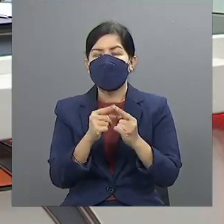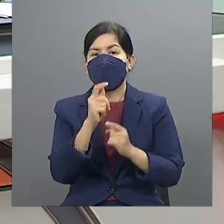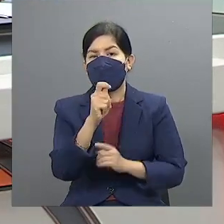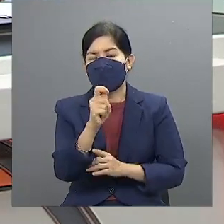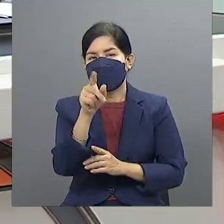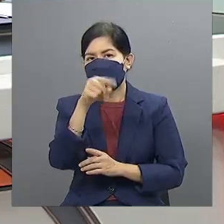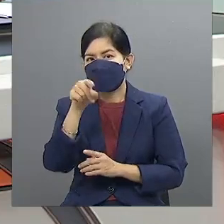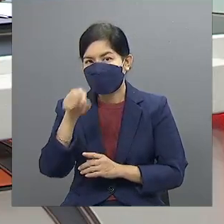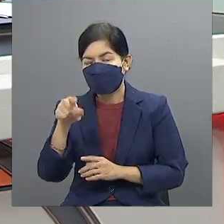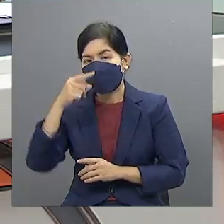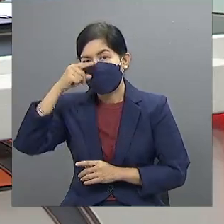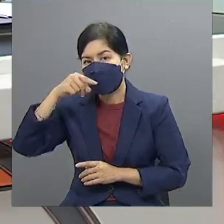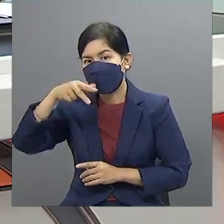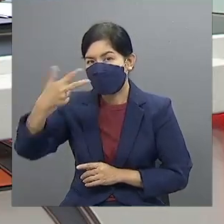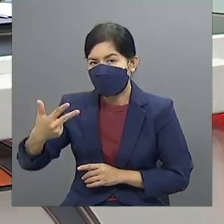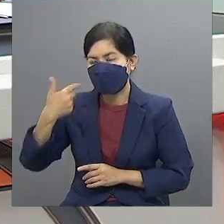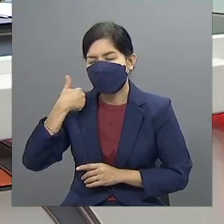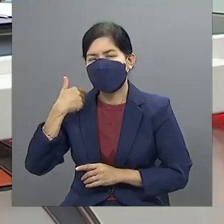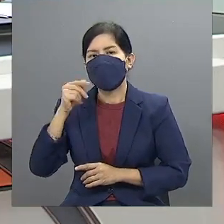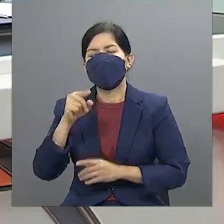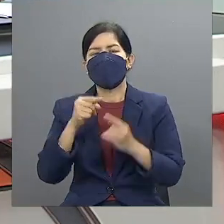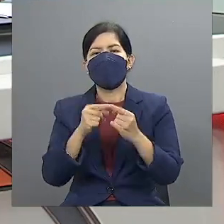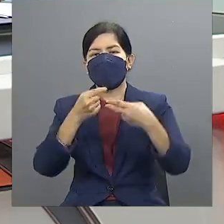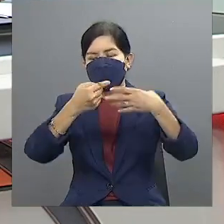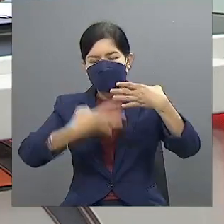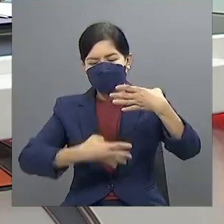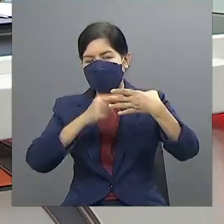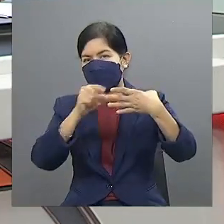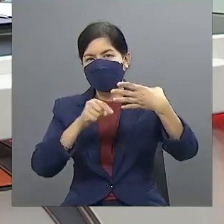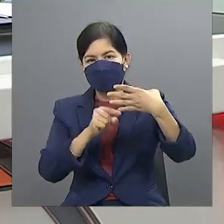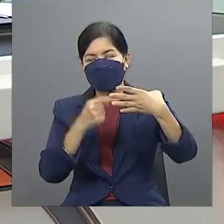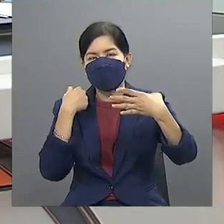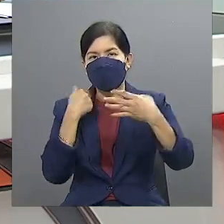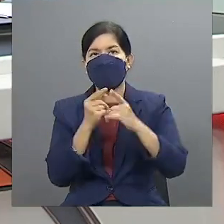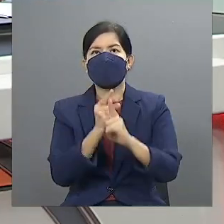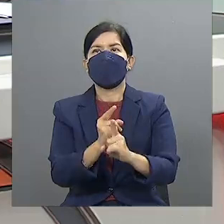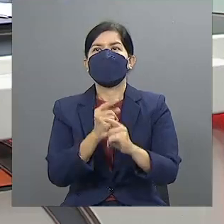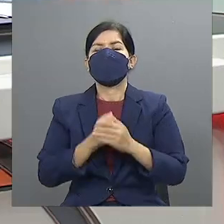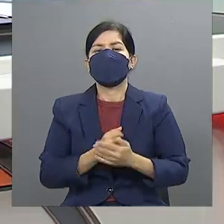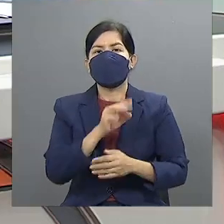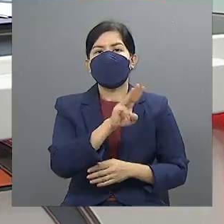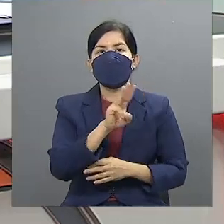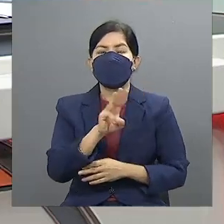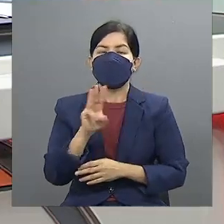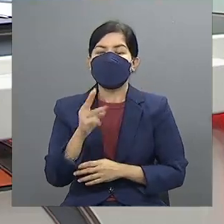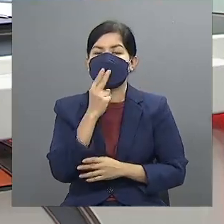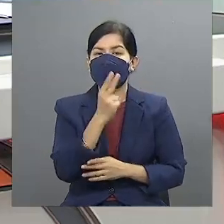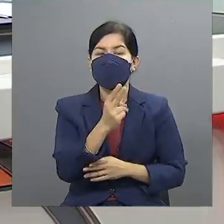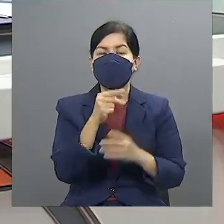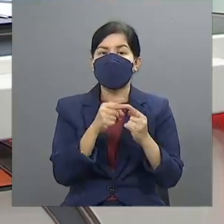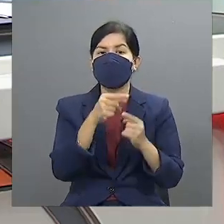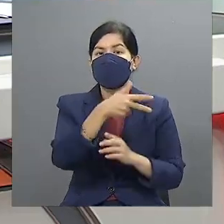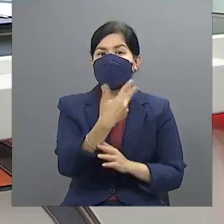@thaipbsnew @theactive.net นะคะแล้วก็ @decodeplus เว็บไซต์ติดตามได้